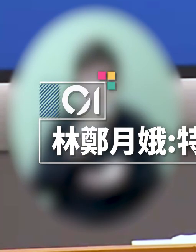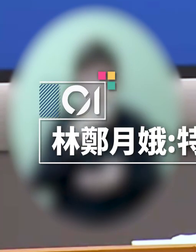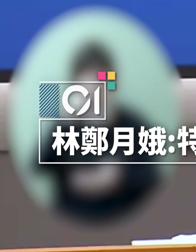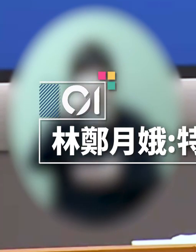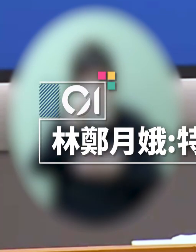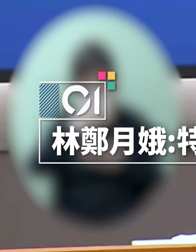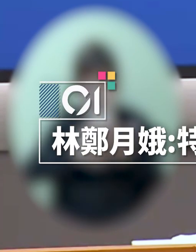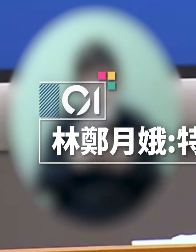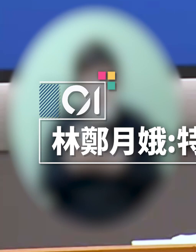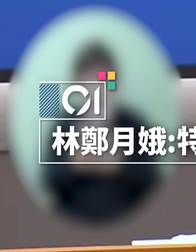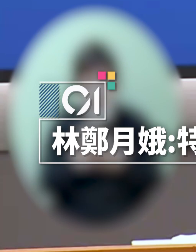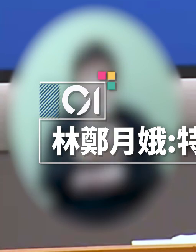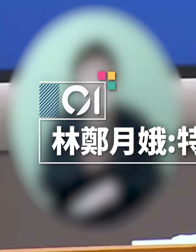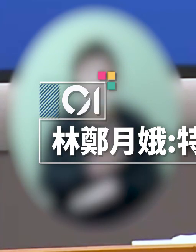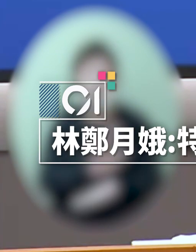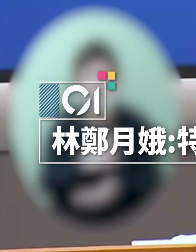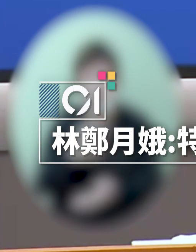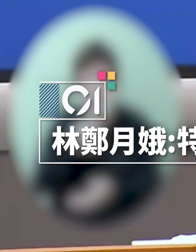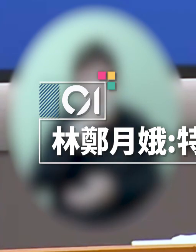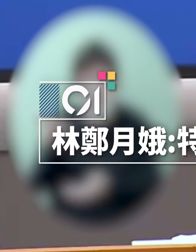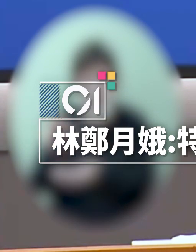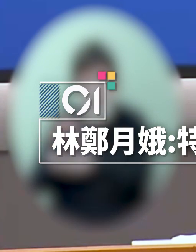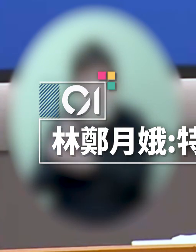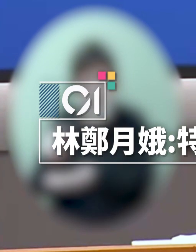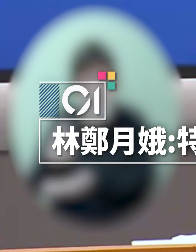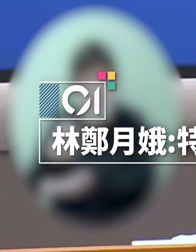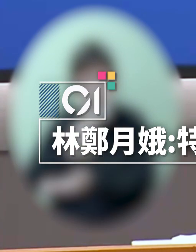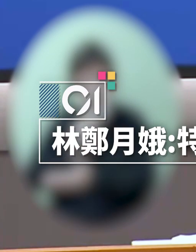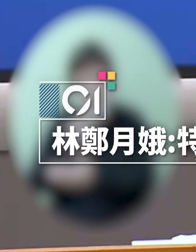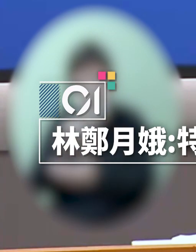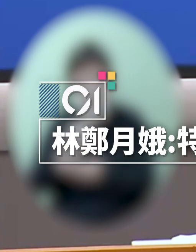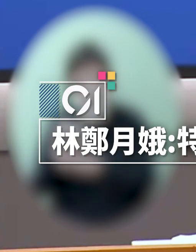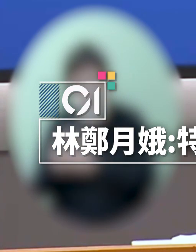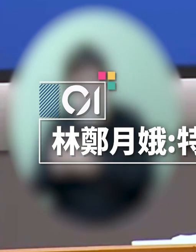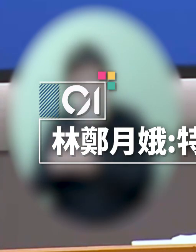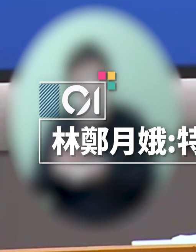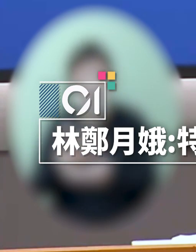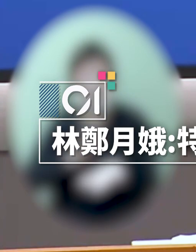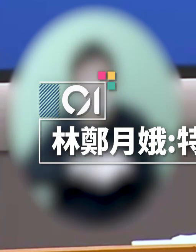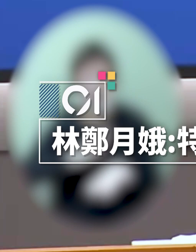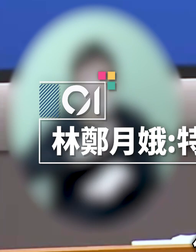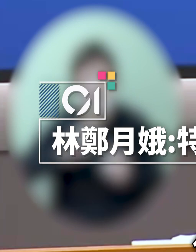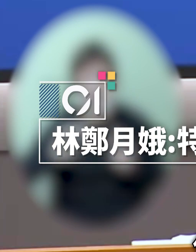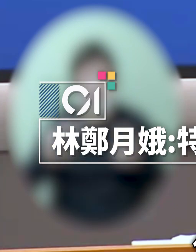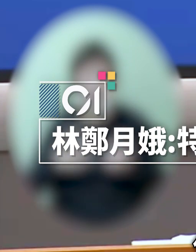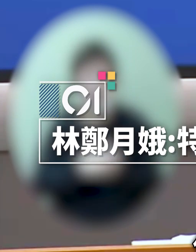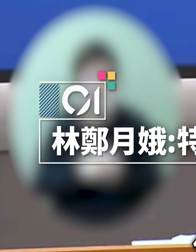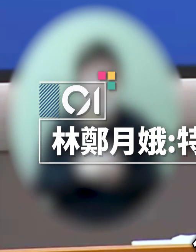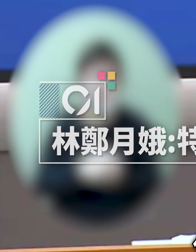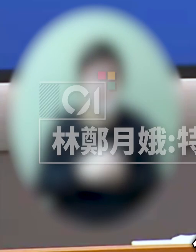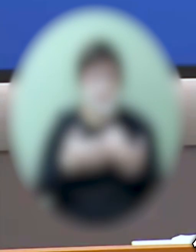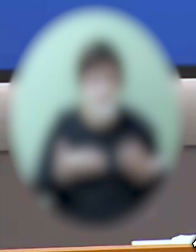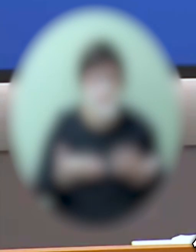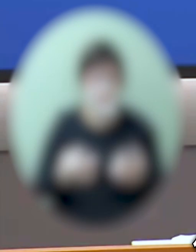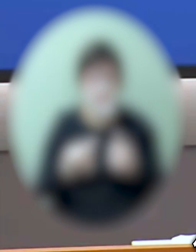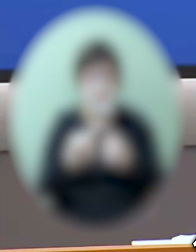是沒有意義去爭拗究竟這個是共存還是清理，但我可以百